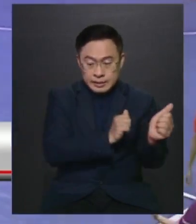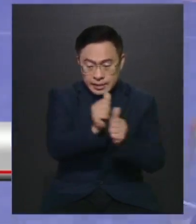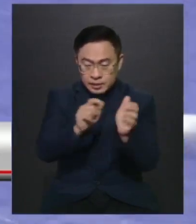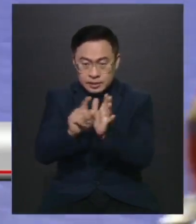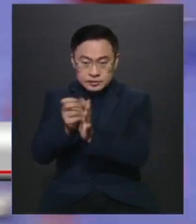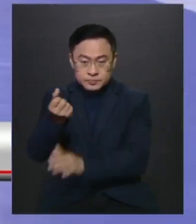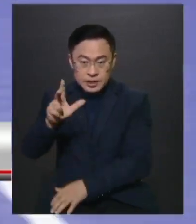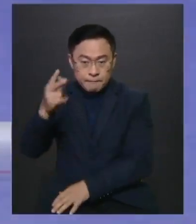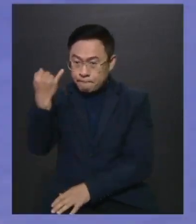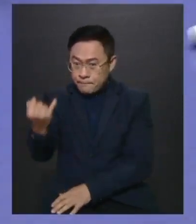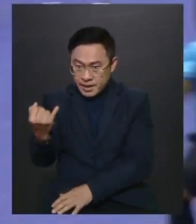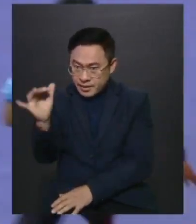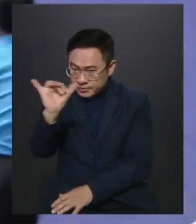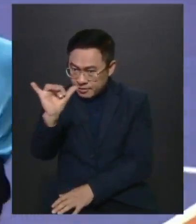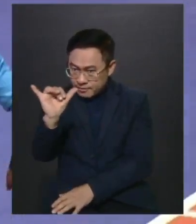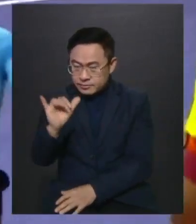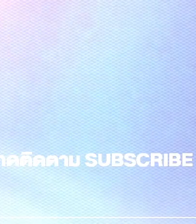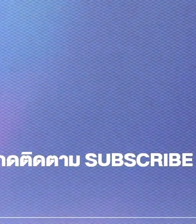ฤดูกาลนี้ต่อไปค่ะ